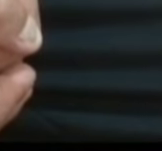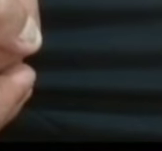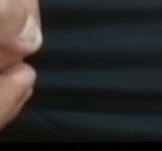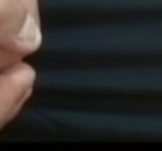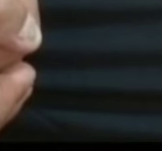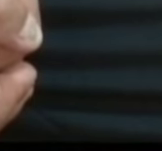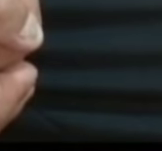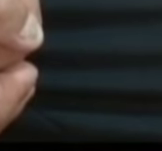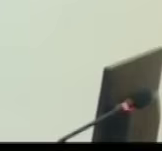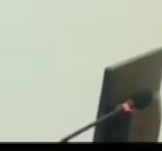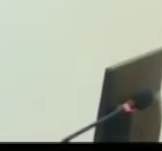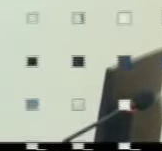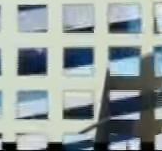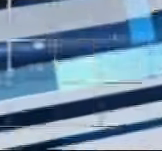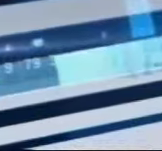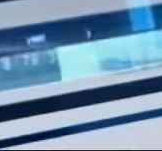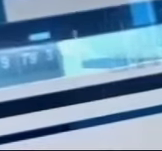погибшей девочки остались несогласны.